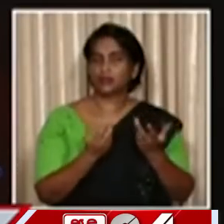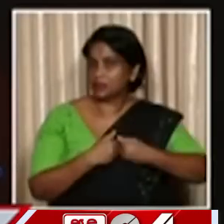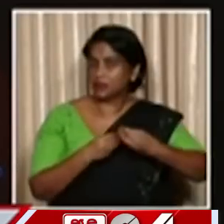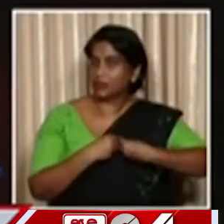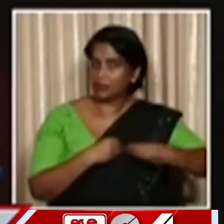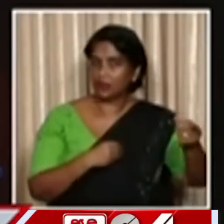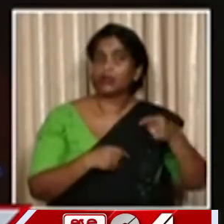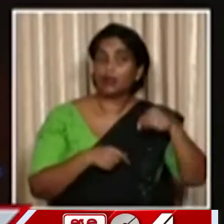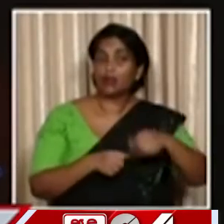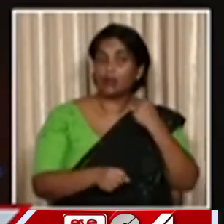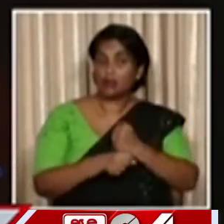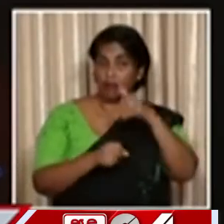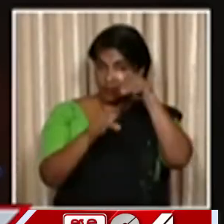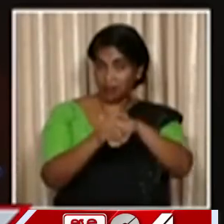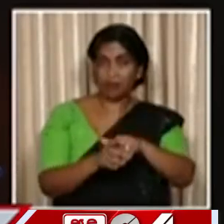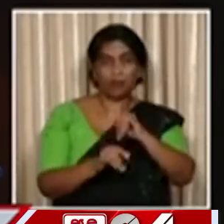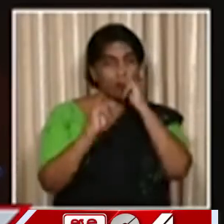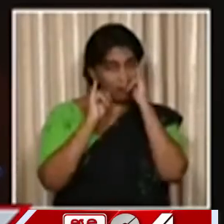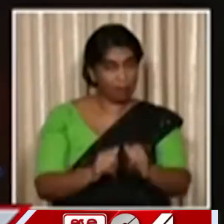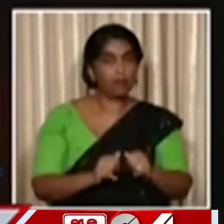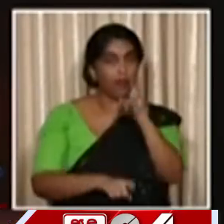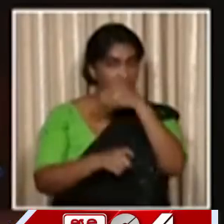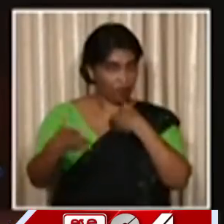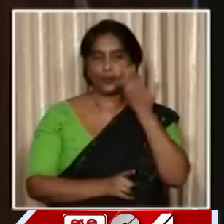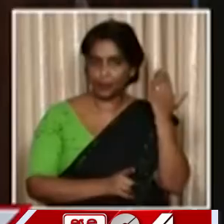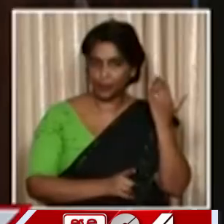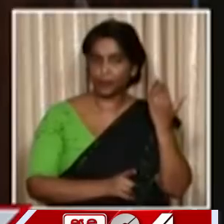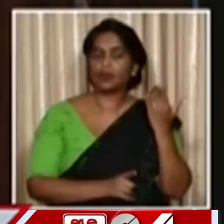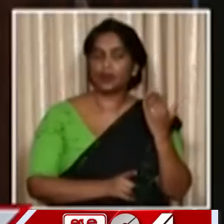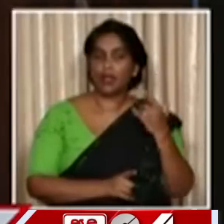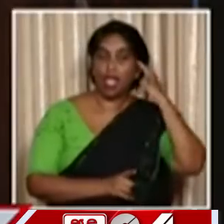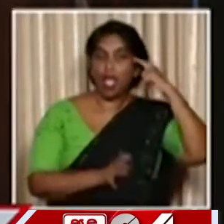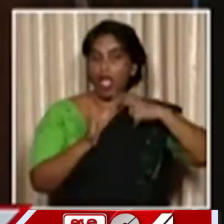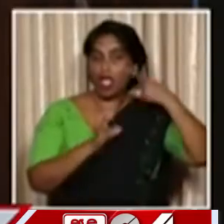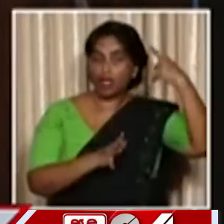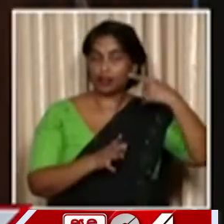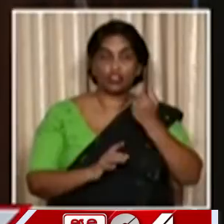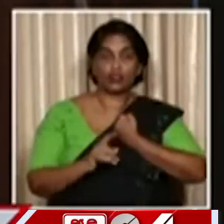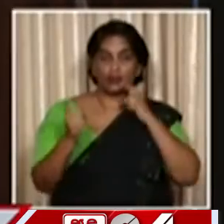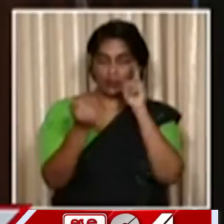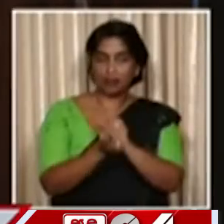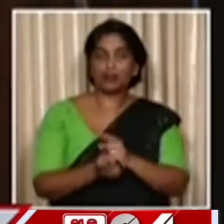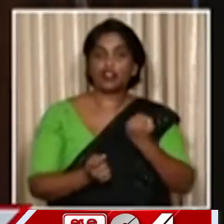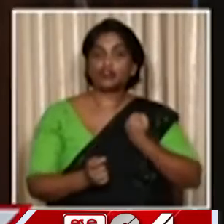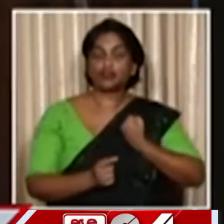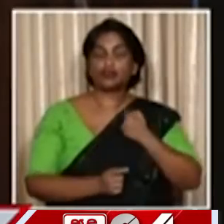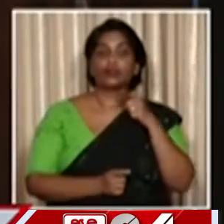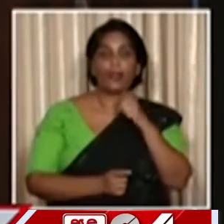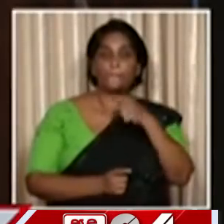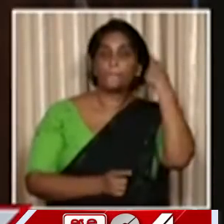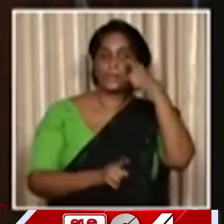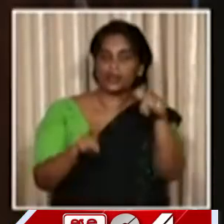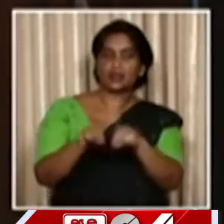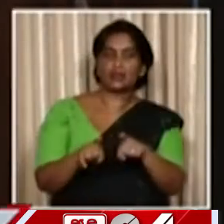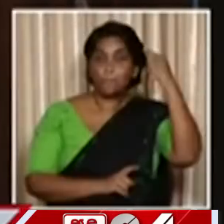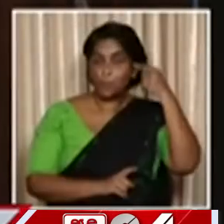කරන මේ ආණ්ඩුව ඉන්න පජාතකයෝ එක්කද හිටගන්නේ කියන එක. අංගොඩ ඉන්න පිස්සෝ දොස්තර මහත්තයා කියාම දොස්තර මහත්තයා පිස්ස වගේනේ